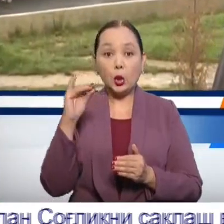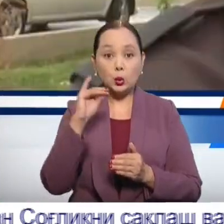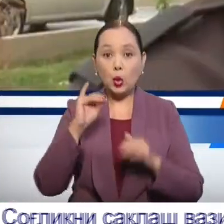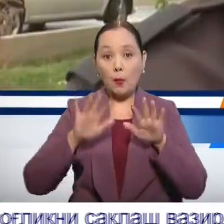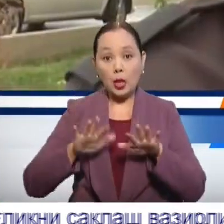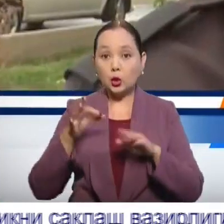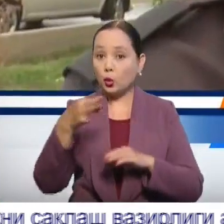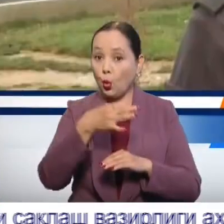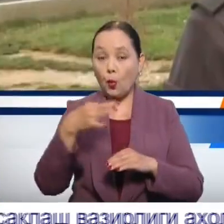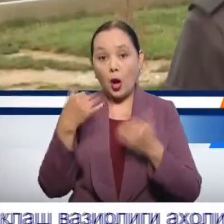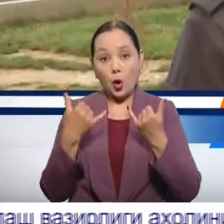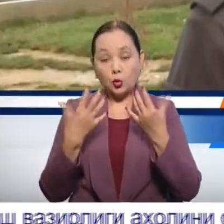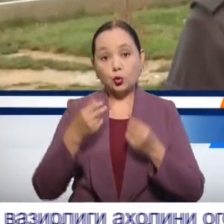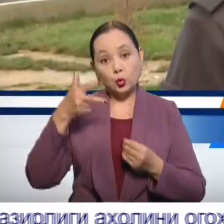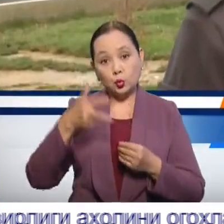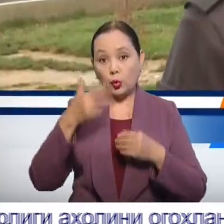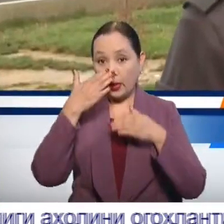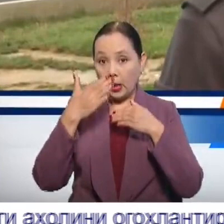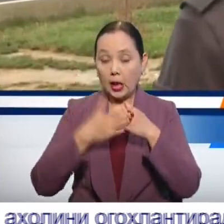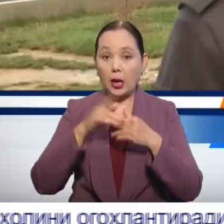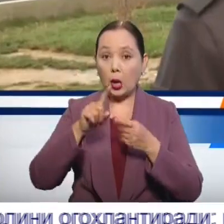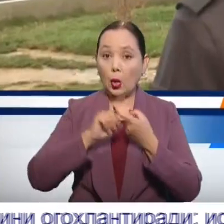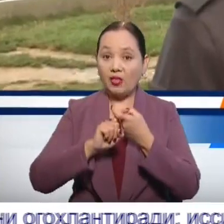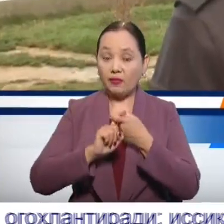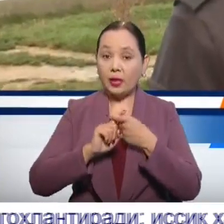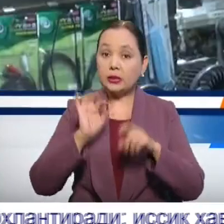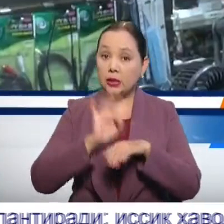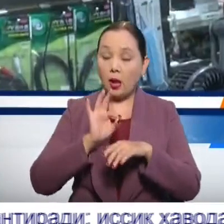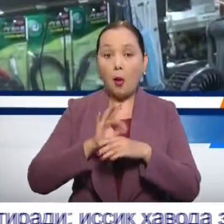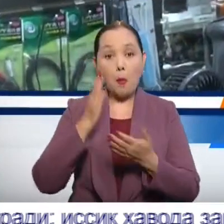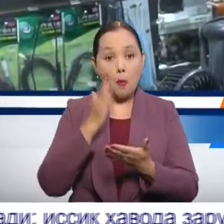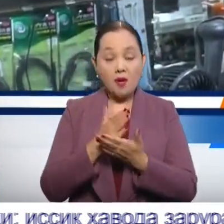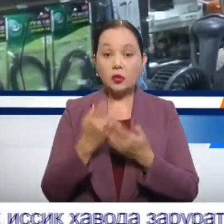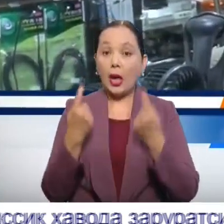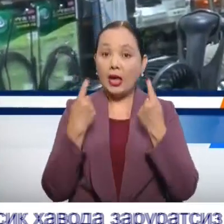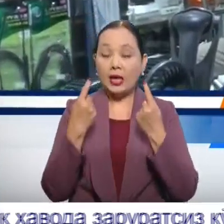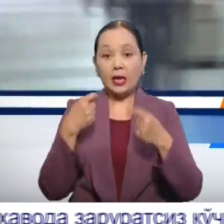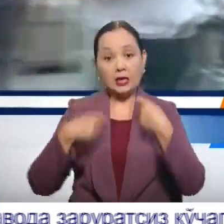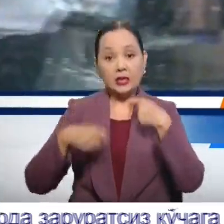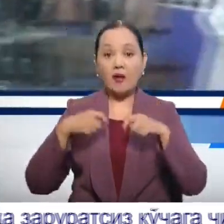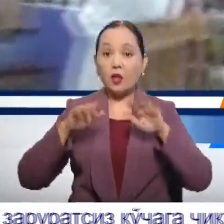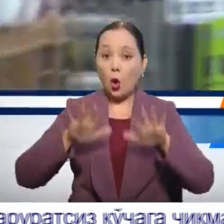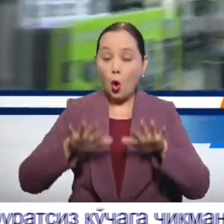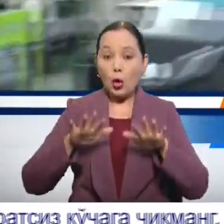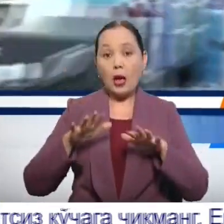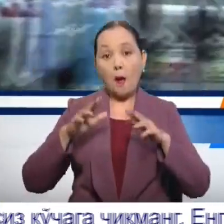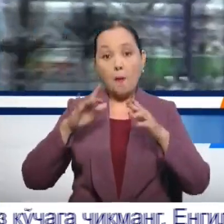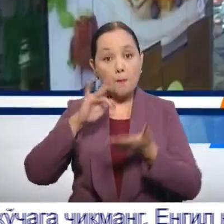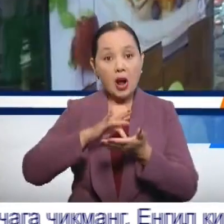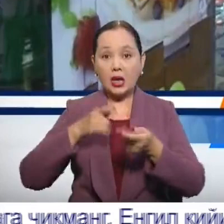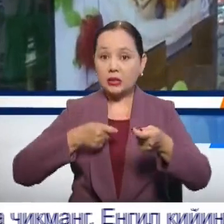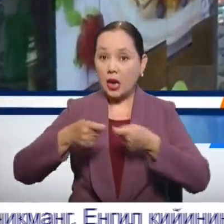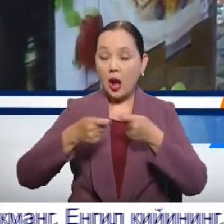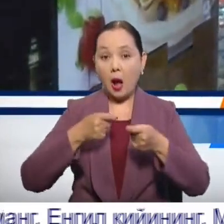oladigan bo'lsak, hozir kunga qadar 3000 nafarga yaqin ushbu infeksiya bilan kasallangan bemorlar mavjud. Yirik savdo komplekslarida savdo markaz